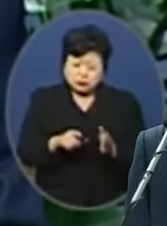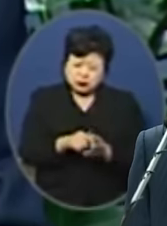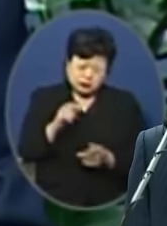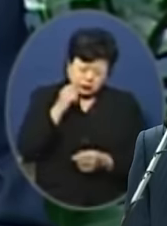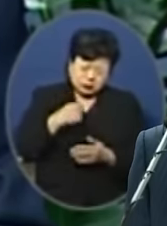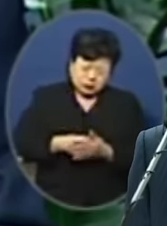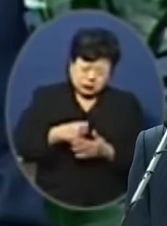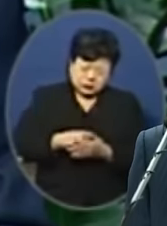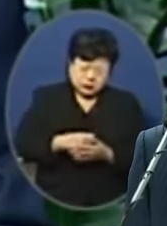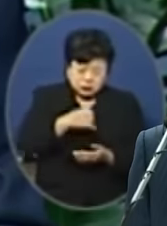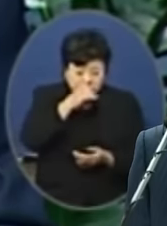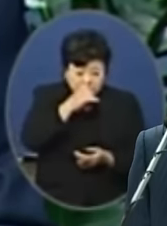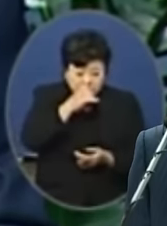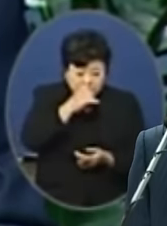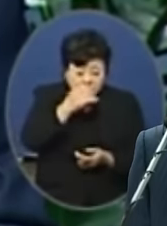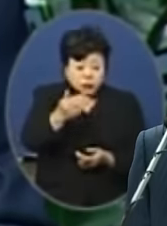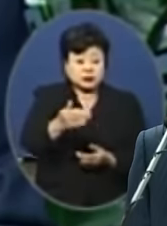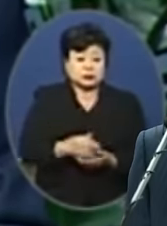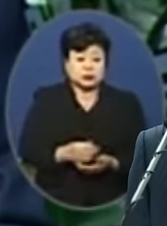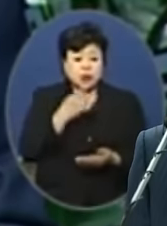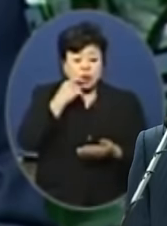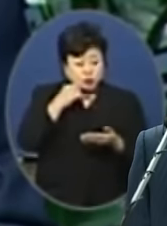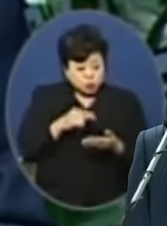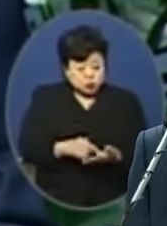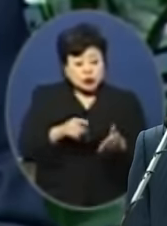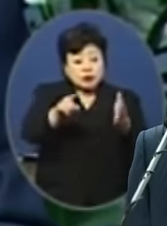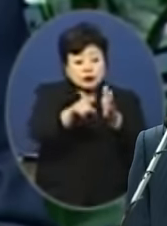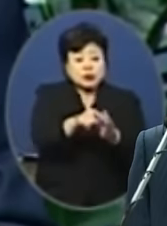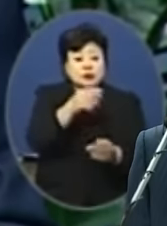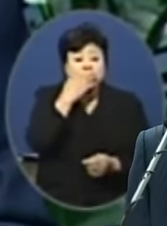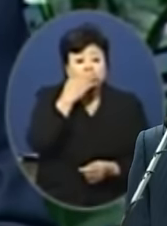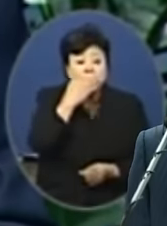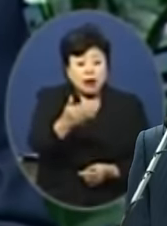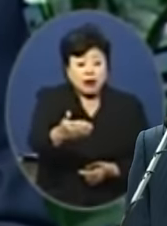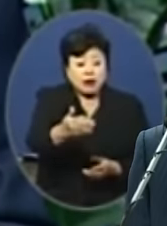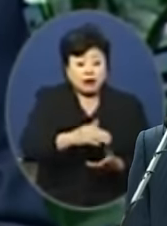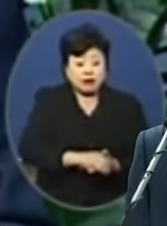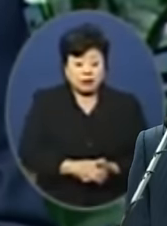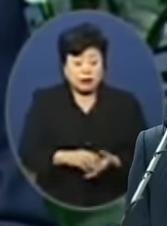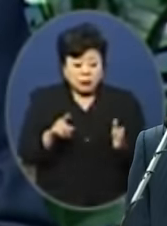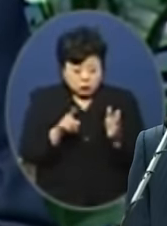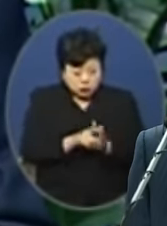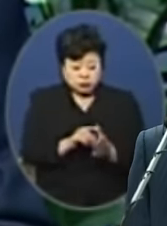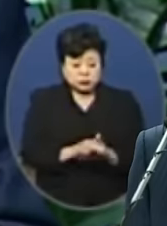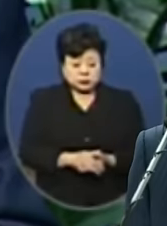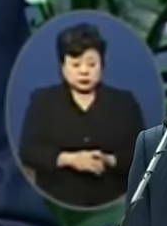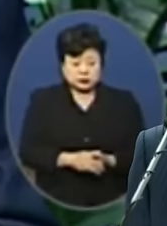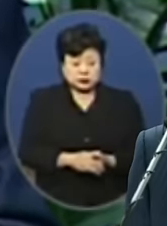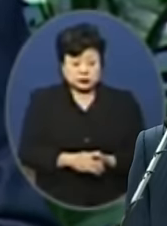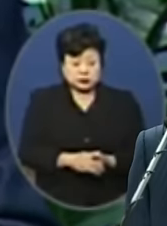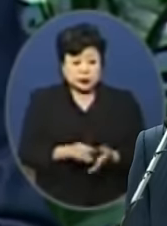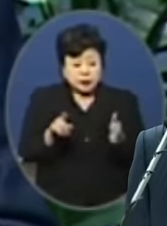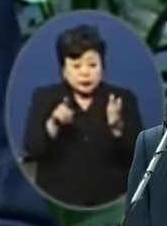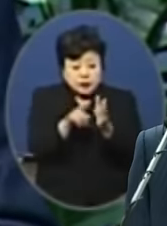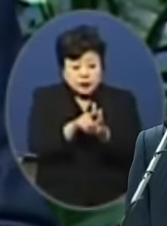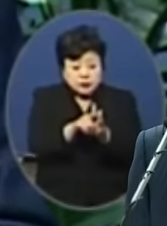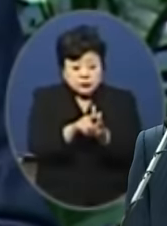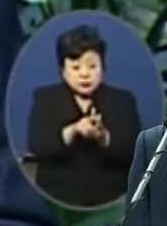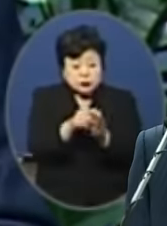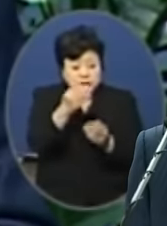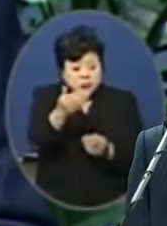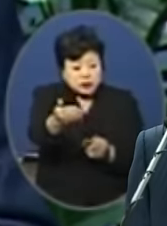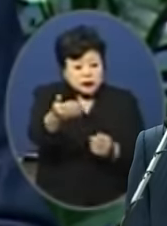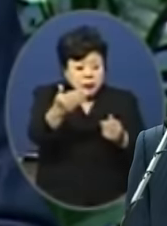하는데 여러분 쉽게 믿을 수 있는 것이 믿음인 것입니다. 믿음은